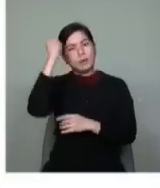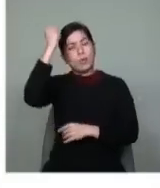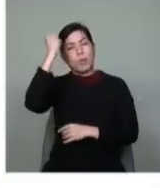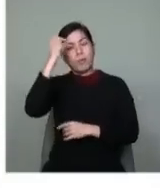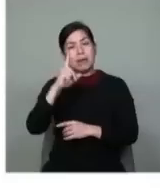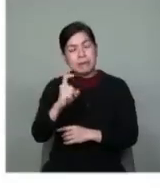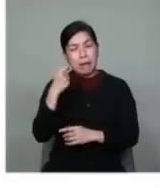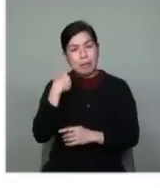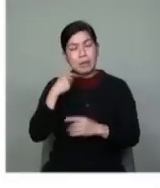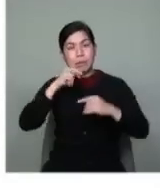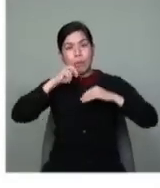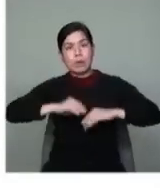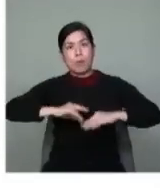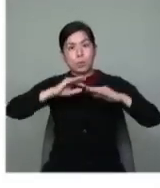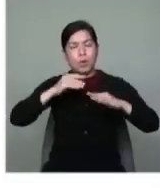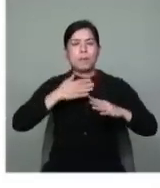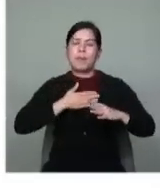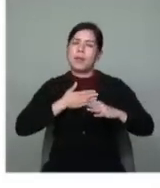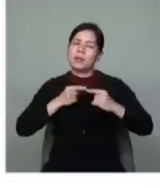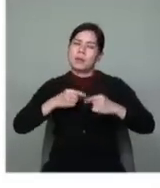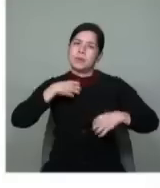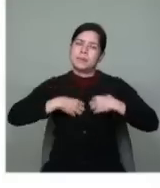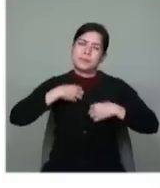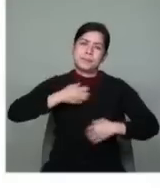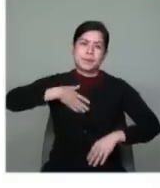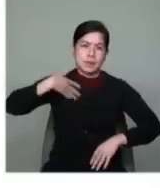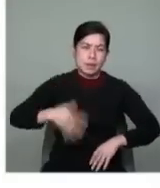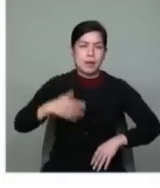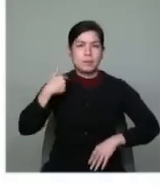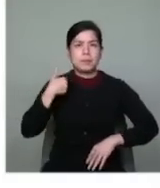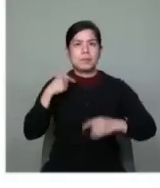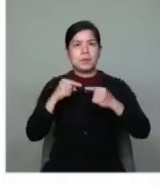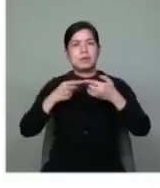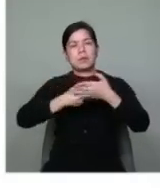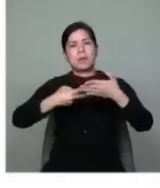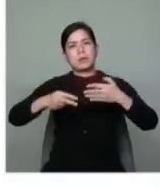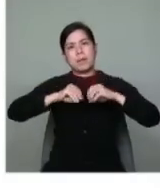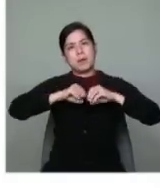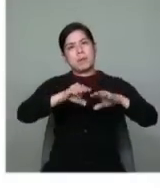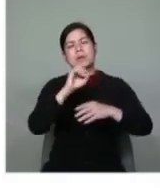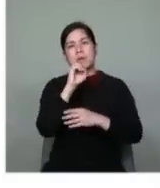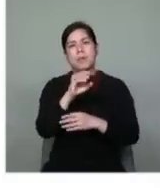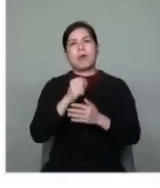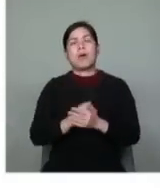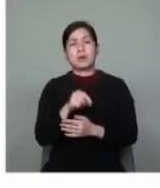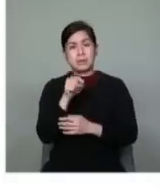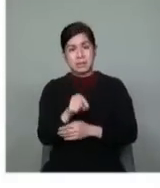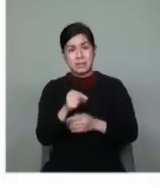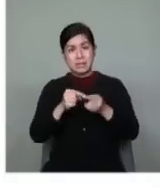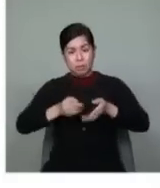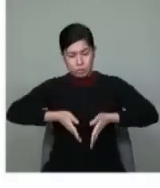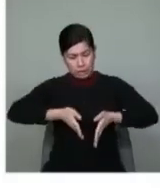านทางโลกโซเชียลทั้งเรื่องของการเปรียบเปรยและการบ่นแบบหยิกแกมหยอกเช่นนี่ถนนหรือคล